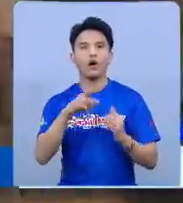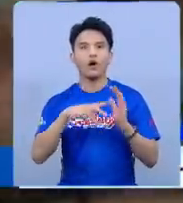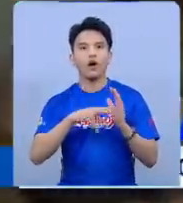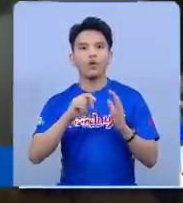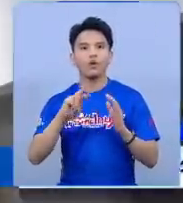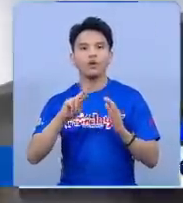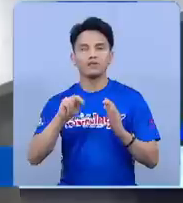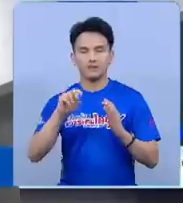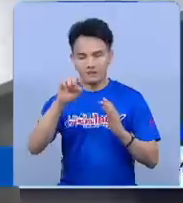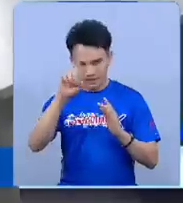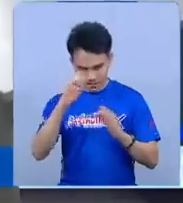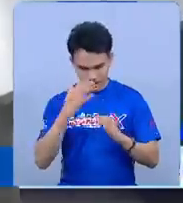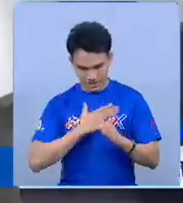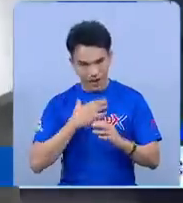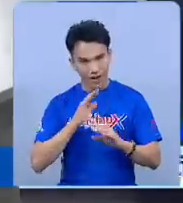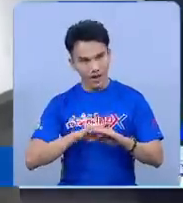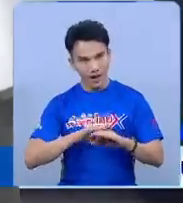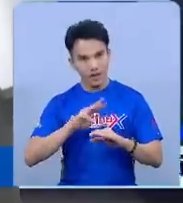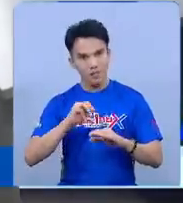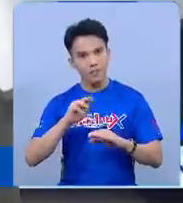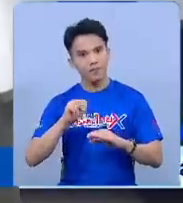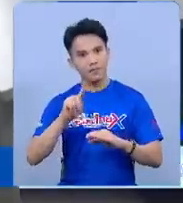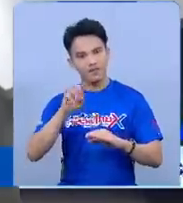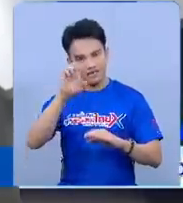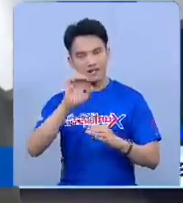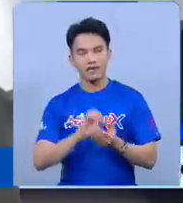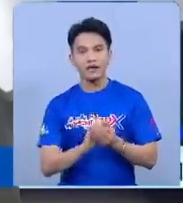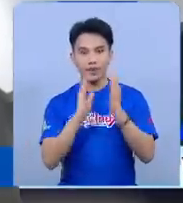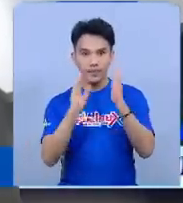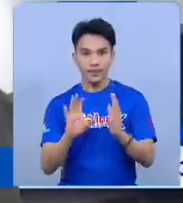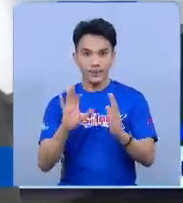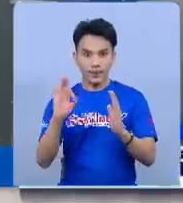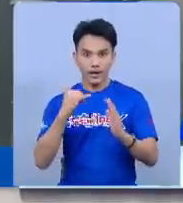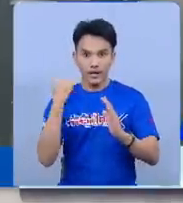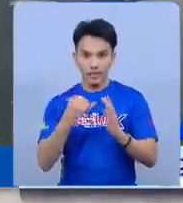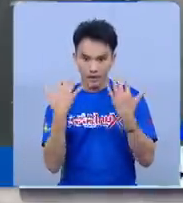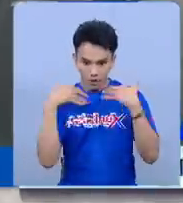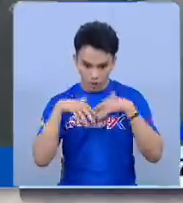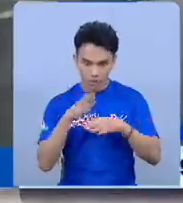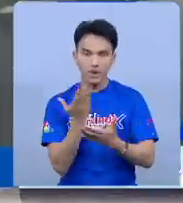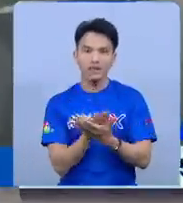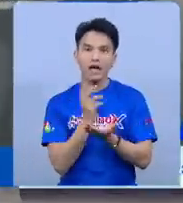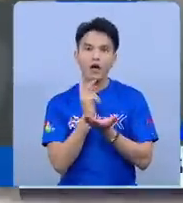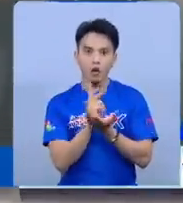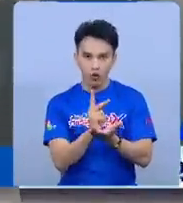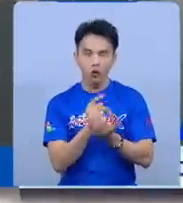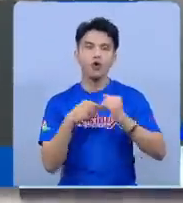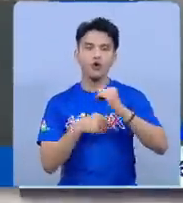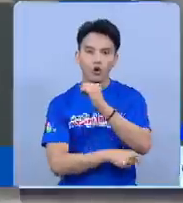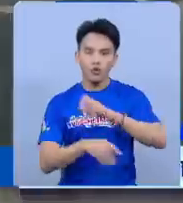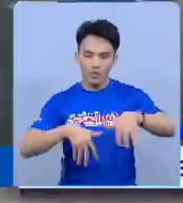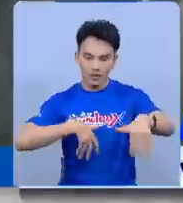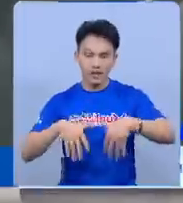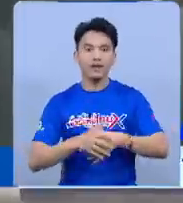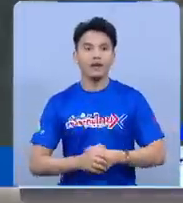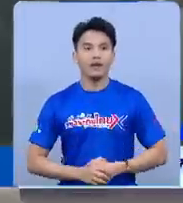าเดียที่เราเรียกกันว่าแม่มณีเนี่ยนะรวม9คนในความผิดฐานร่วมกันกู้ยืมเงินที่เป็นการช่อโกงประชาชน